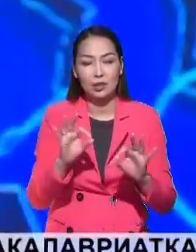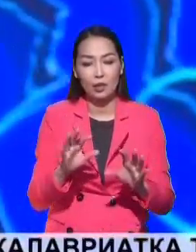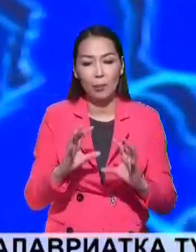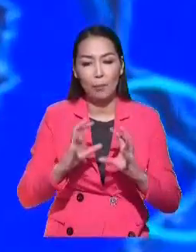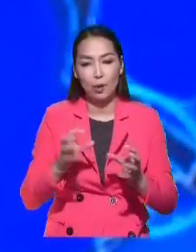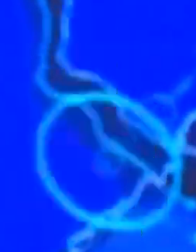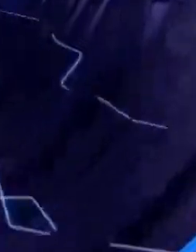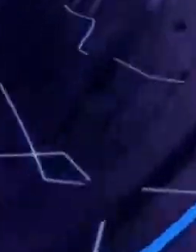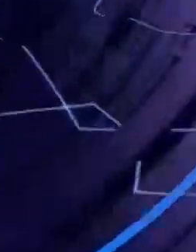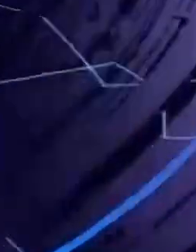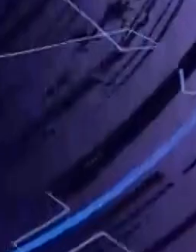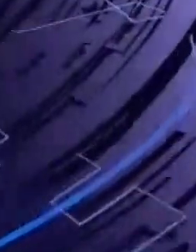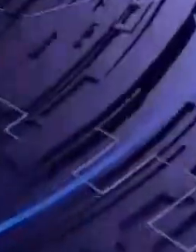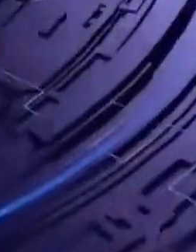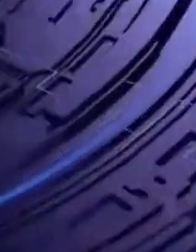айдары.